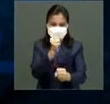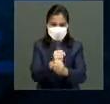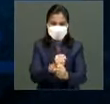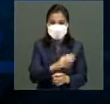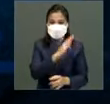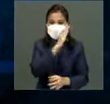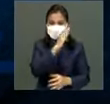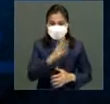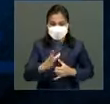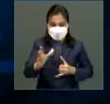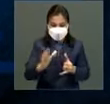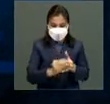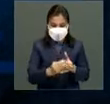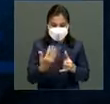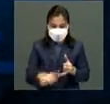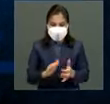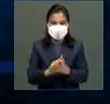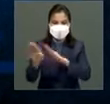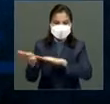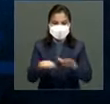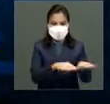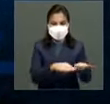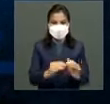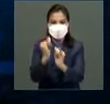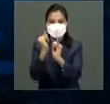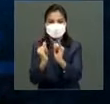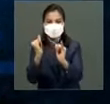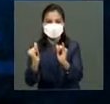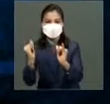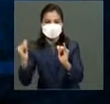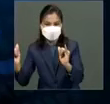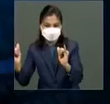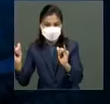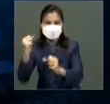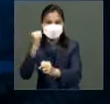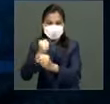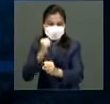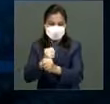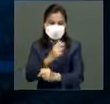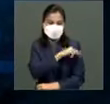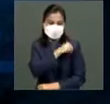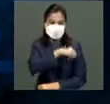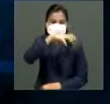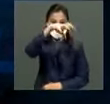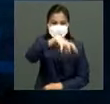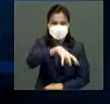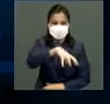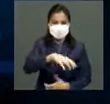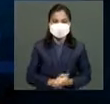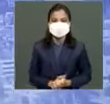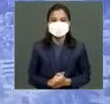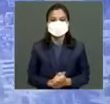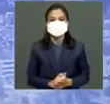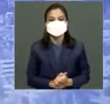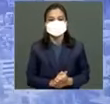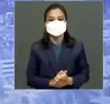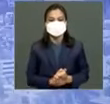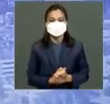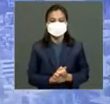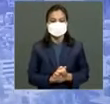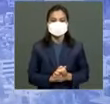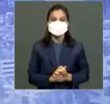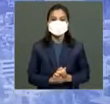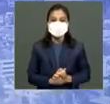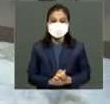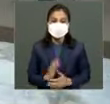ยจะป่วยได้ไข้เราก็จะเตรียมเตียงไว้ให้ท่านได้เข้าพักรักษาในโรงพยาบาลครับฟลุ๊กครับ ค่ะแน่นอน